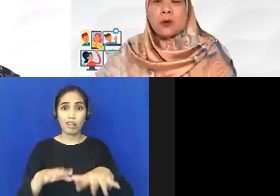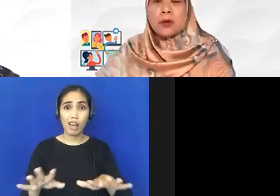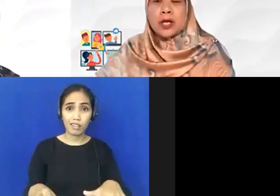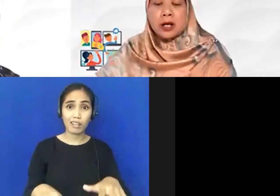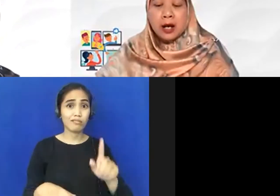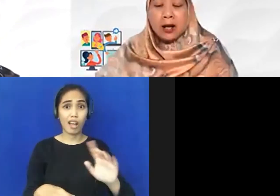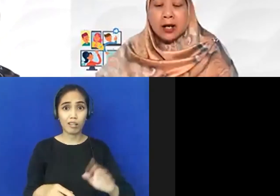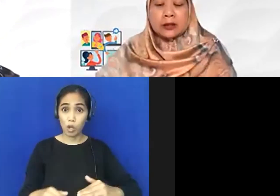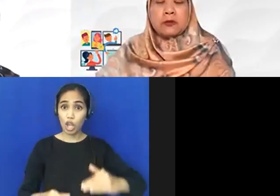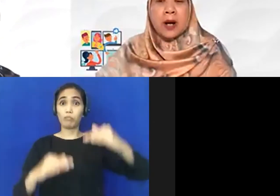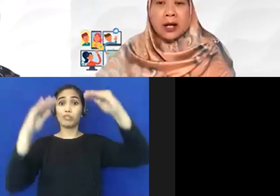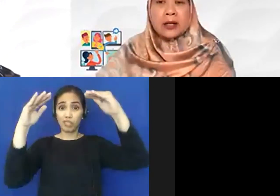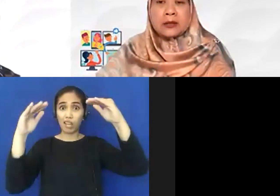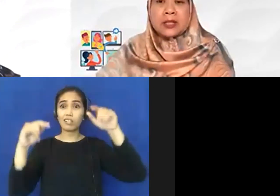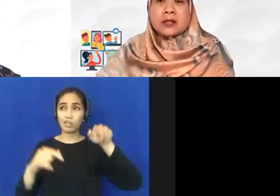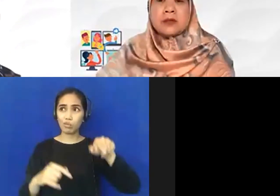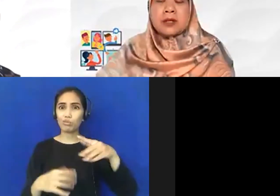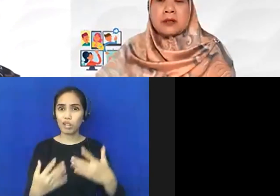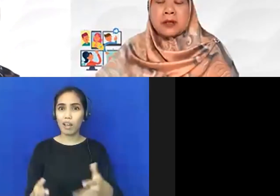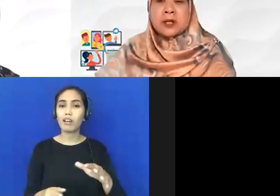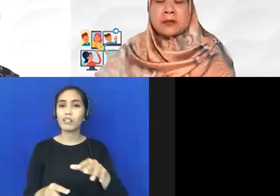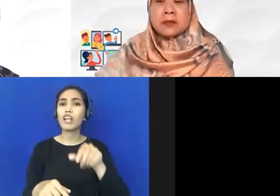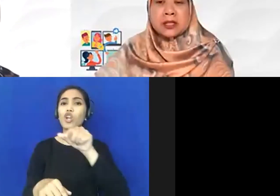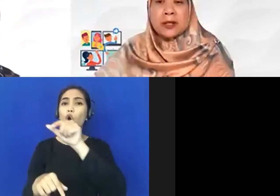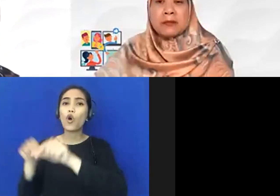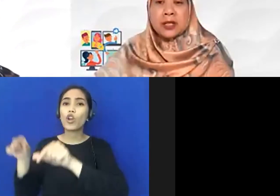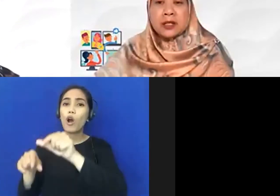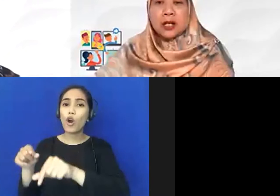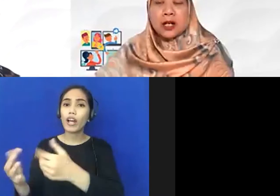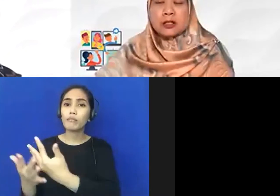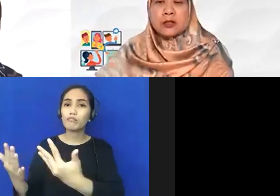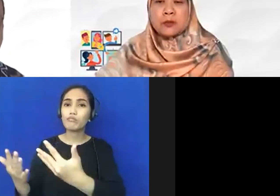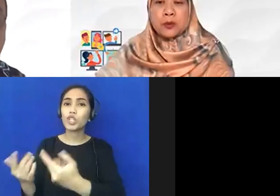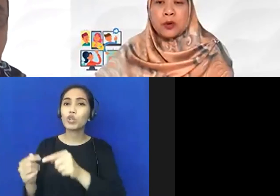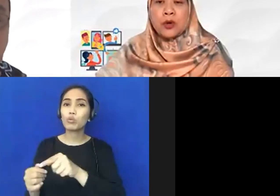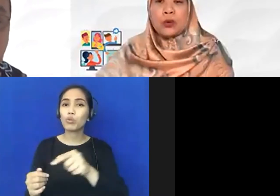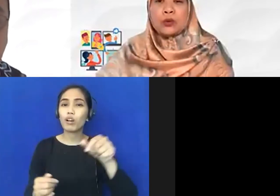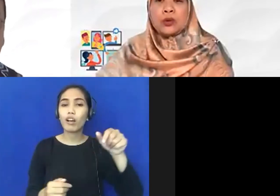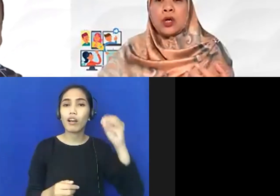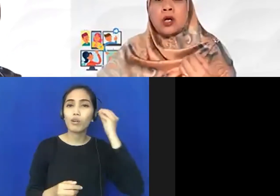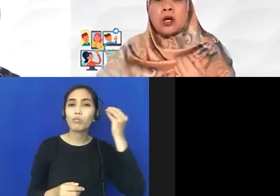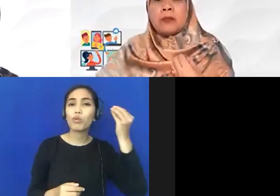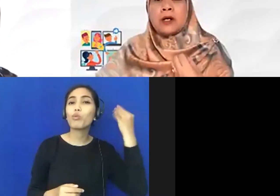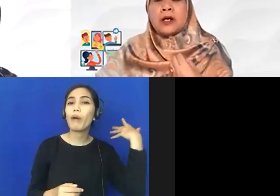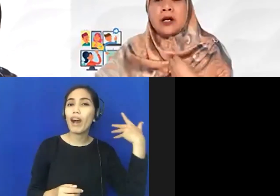termasuk kelompok yang agak terlupakan gitu Mas Bram di masa pandemi ini, karena kita sibuk